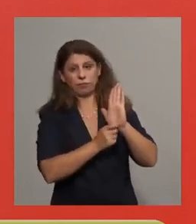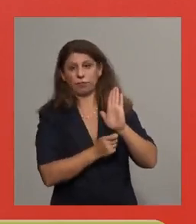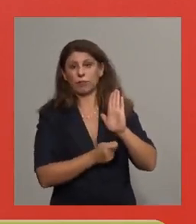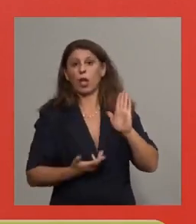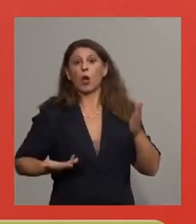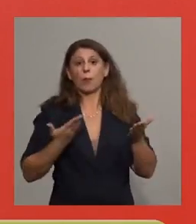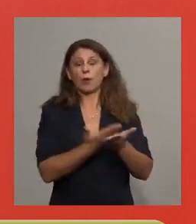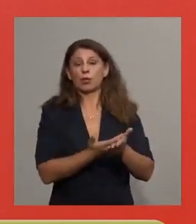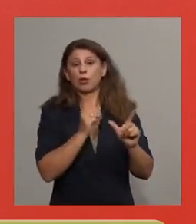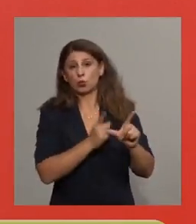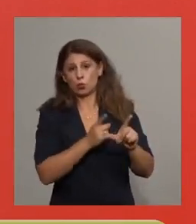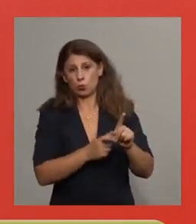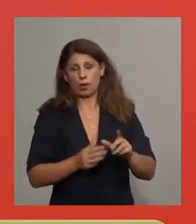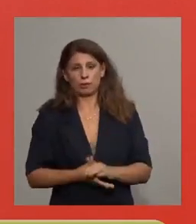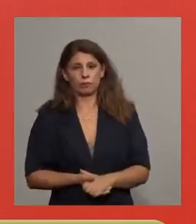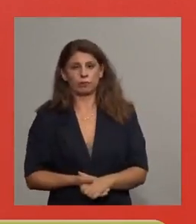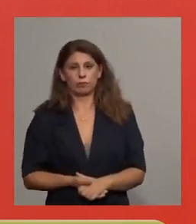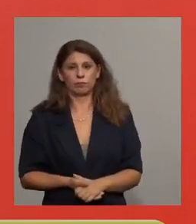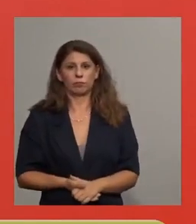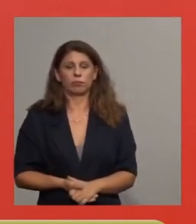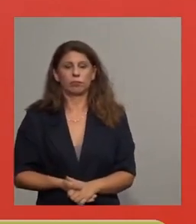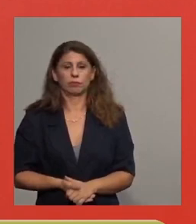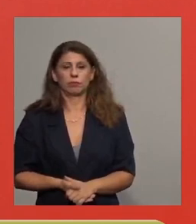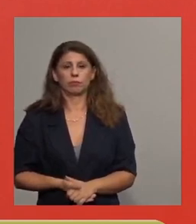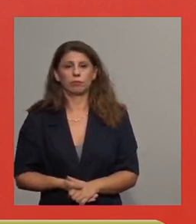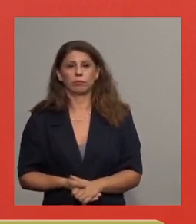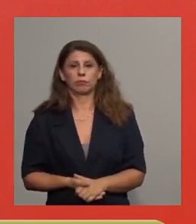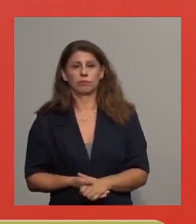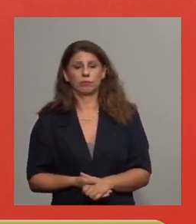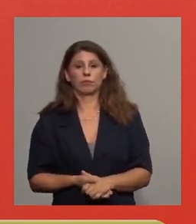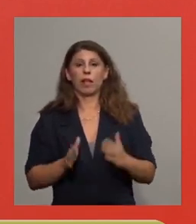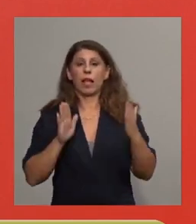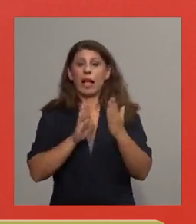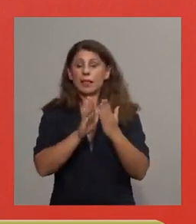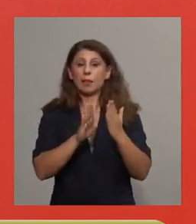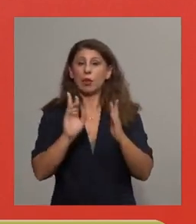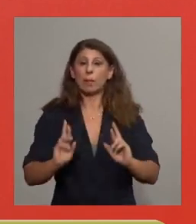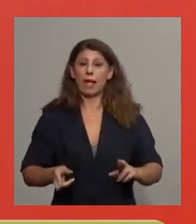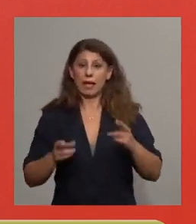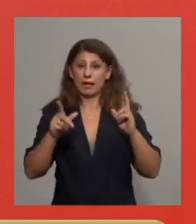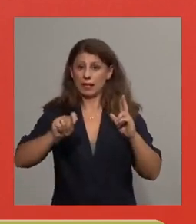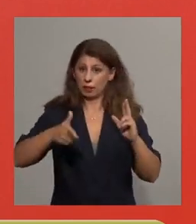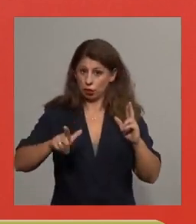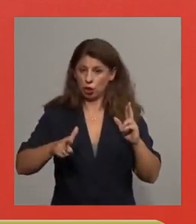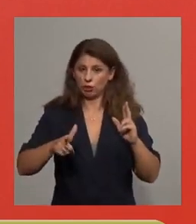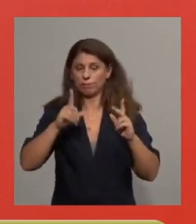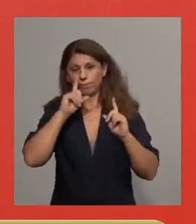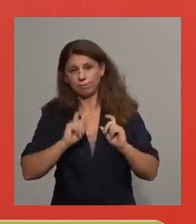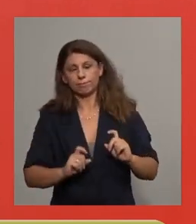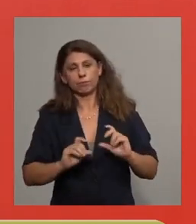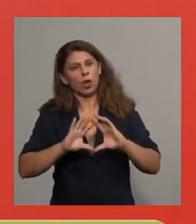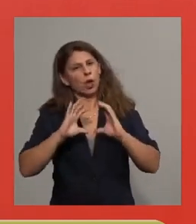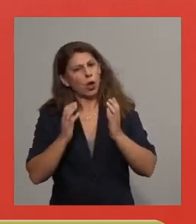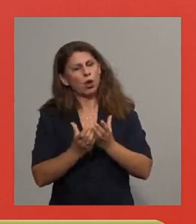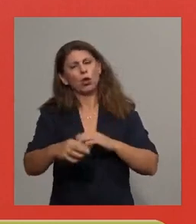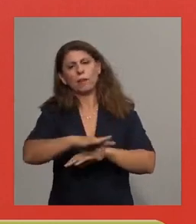Κομμουνιστικού Κόμματος Ελλάδας. Για την αντιμετώπιση της ενεργειακής φτώχειας απαιτείται